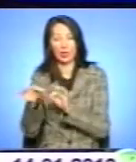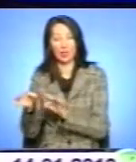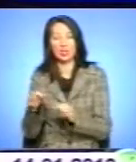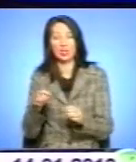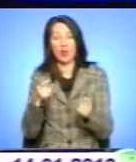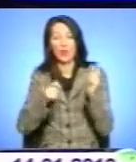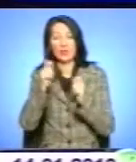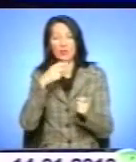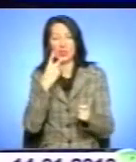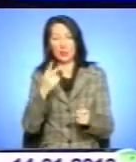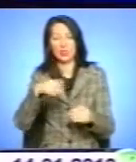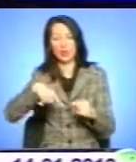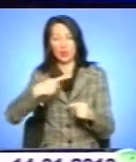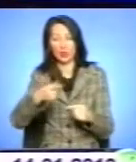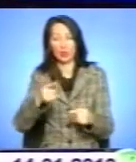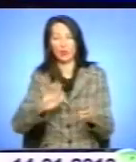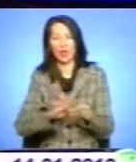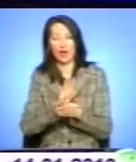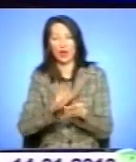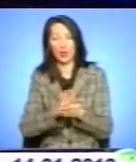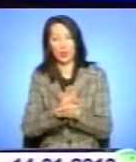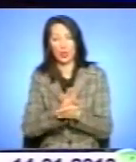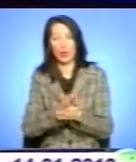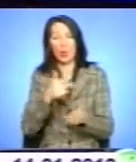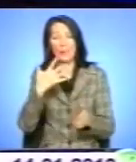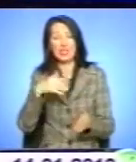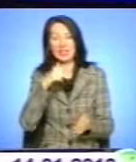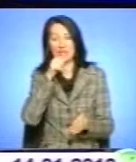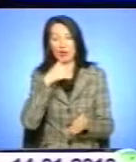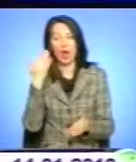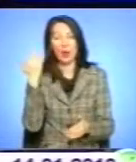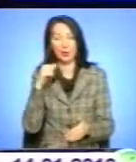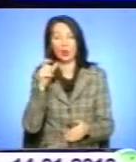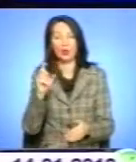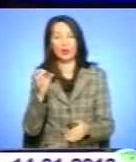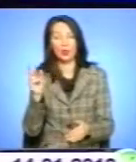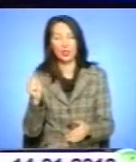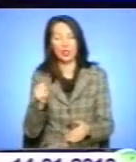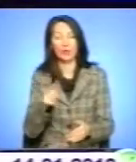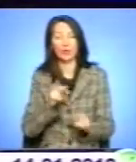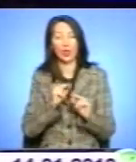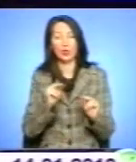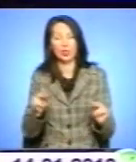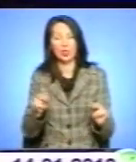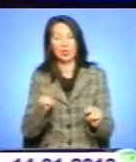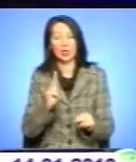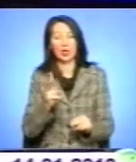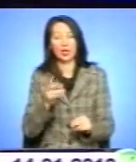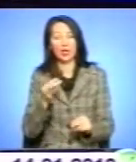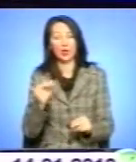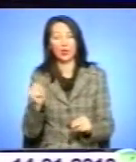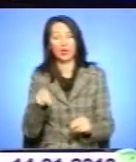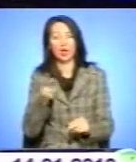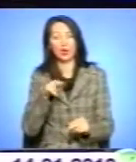наступних інформаційних випусках. У 50-х роках минулого століття учениця Карла Юнга Дора Калф